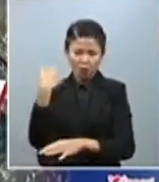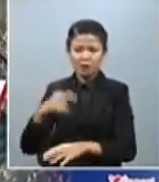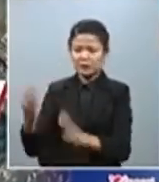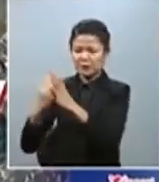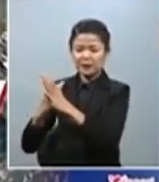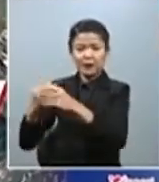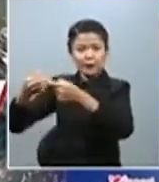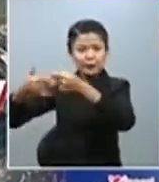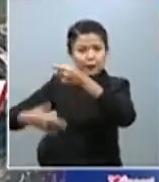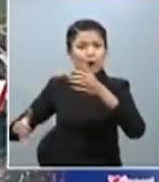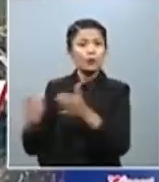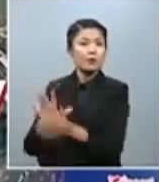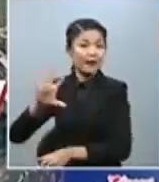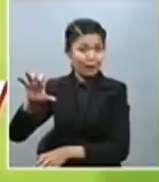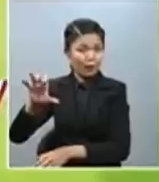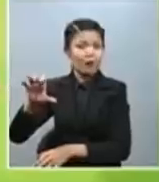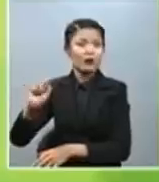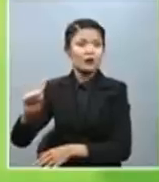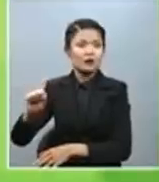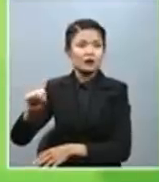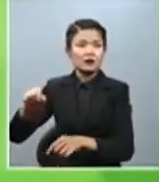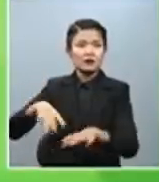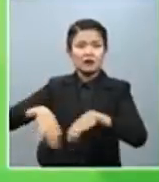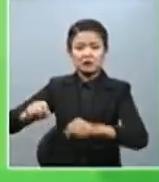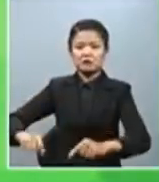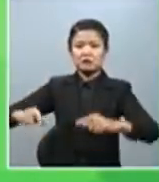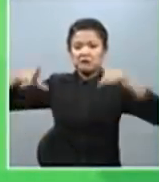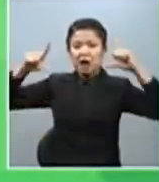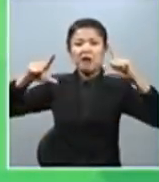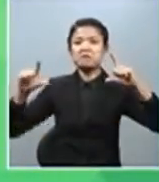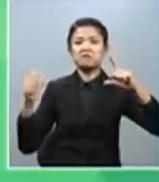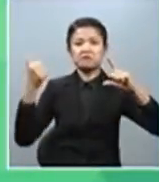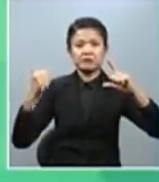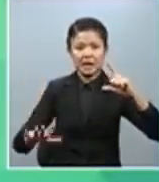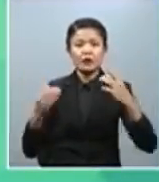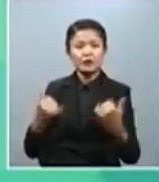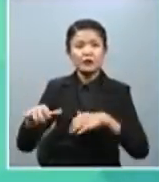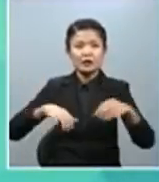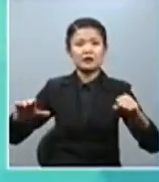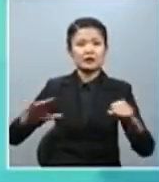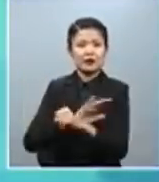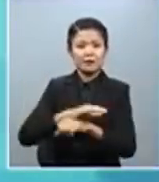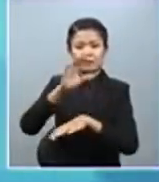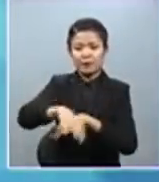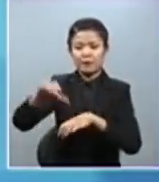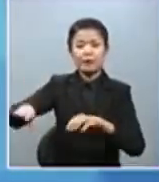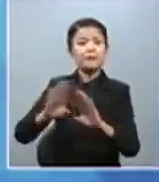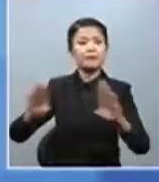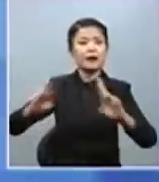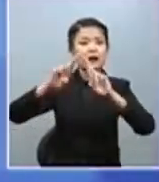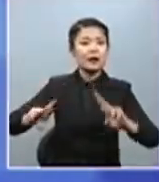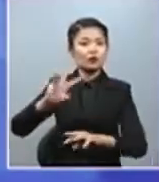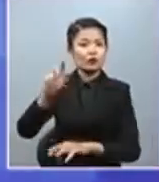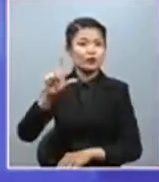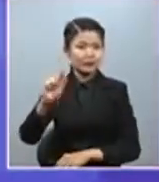ร้านค้าแต่เราไม่สามารถทำใหญ่ได้ขนาดนั้นเราทำได้แค่ตอนนี้คือเต็มที่คือ220นั่นคือความใหญ่ที่1ครับซึ่งทุ